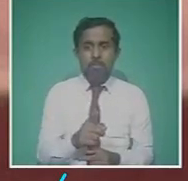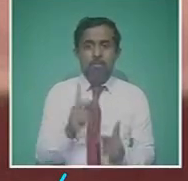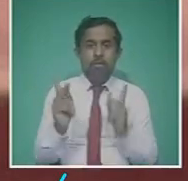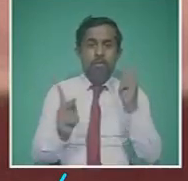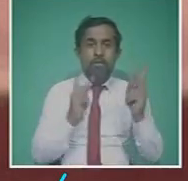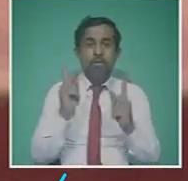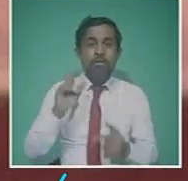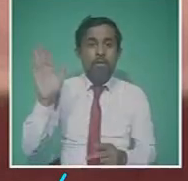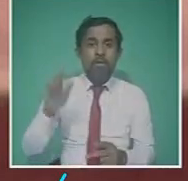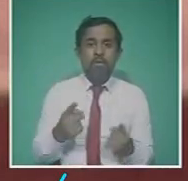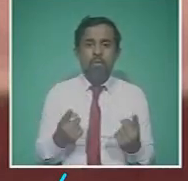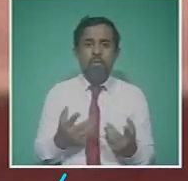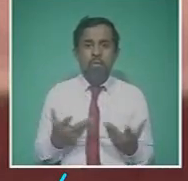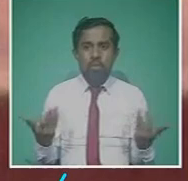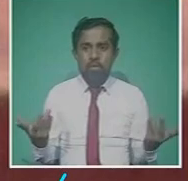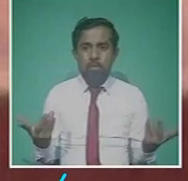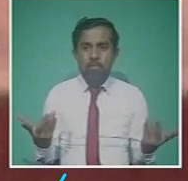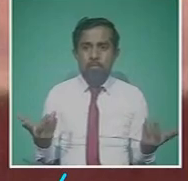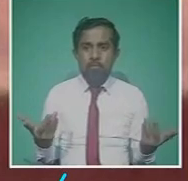සංචාරක රටට එන්න අවශ්‍ය නැහැ